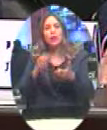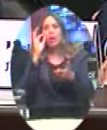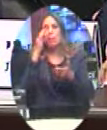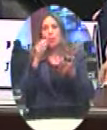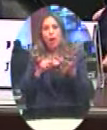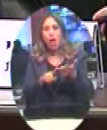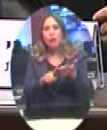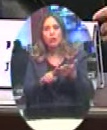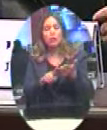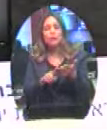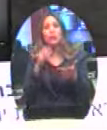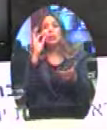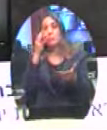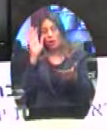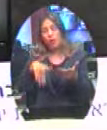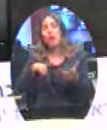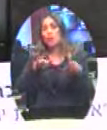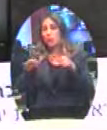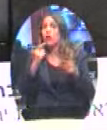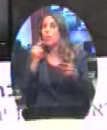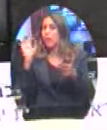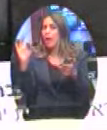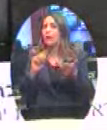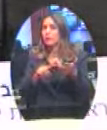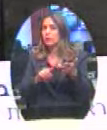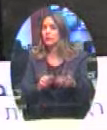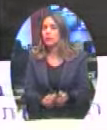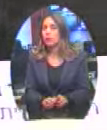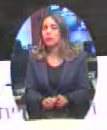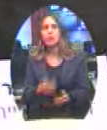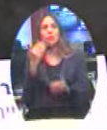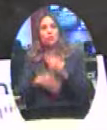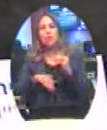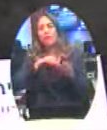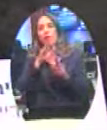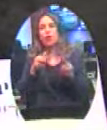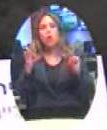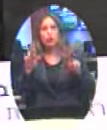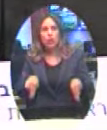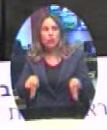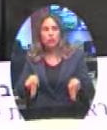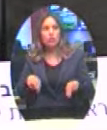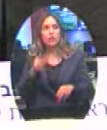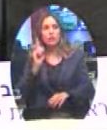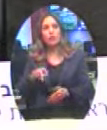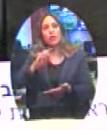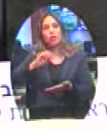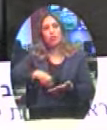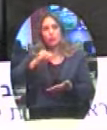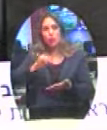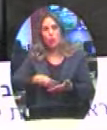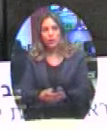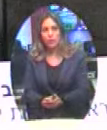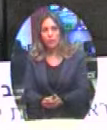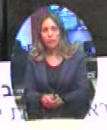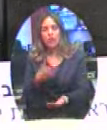וברק אפילו ממשלת פרס. בסופו של דבר, הכל קיים, זה רק עניין של אישורים. בואו נגיד על האמת,